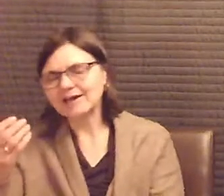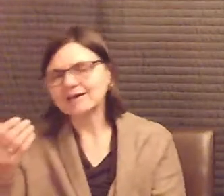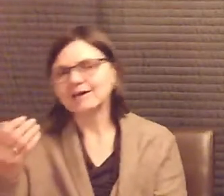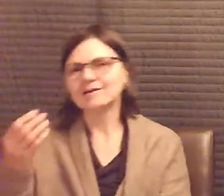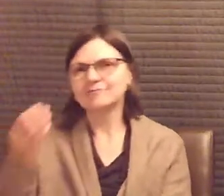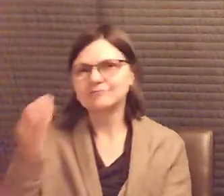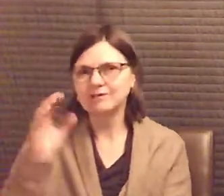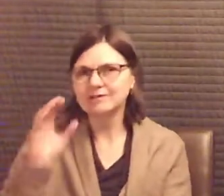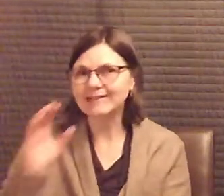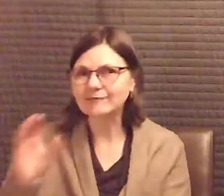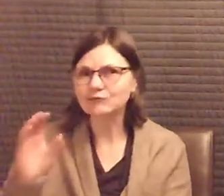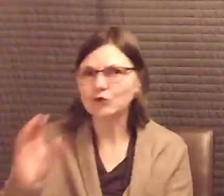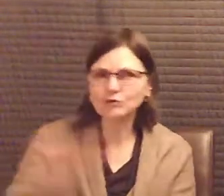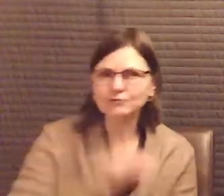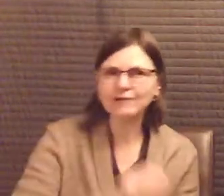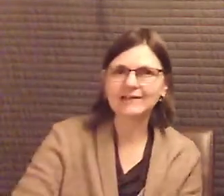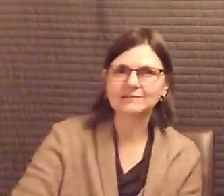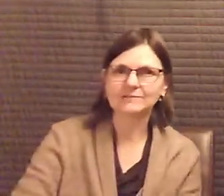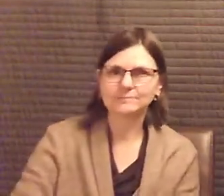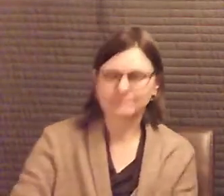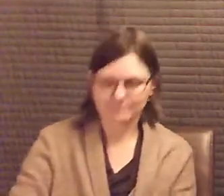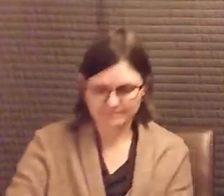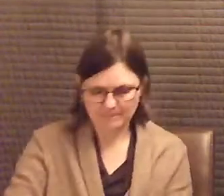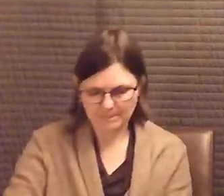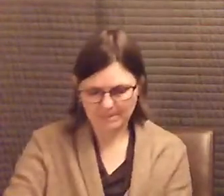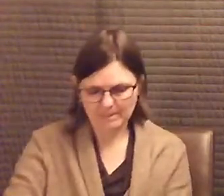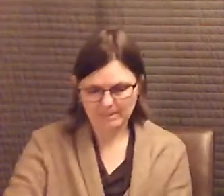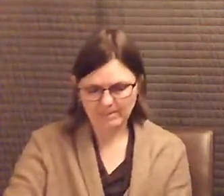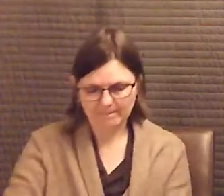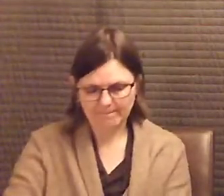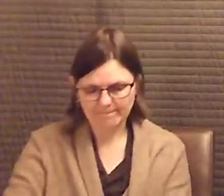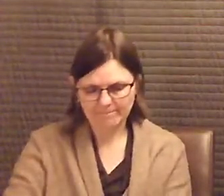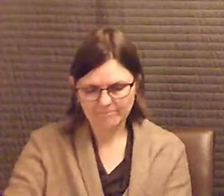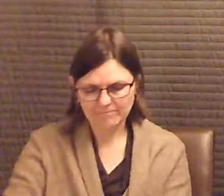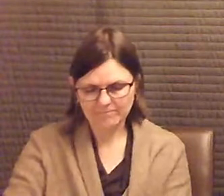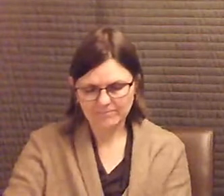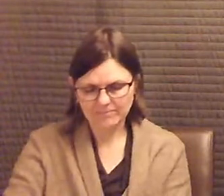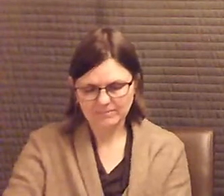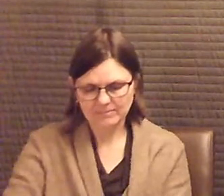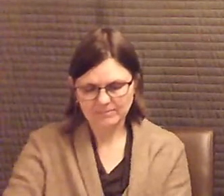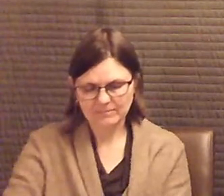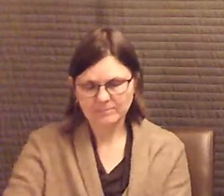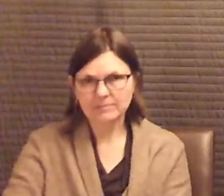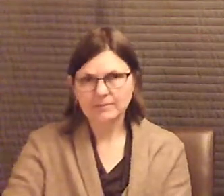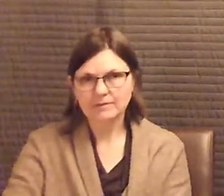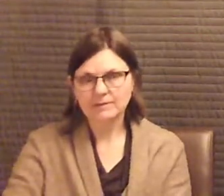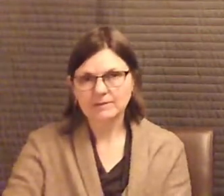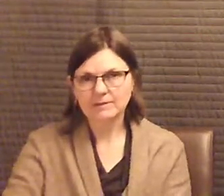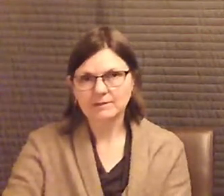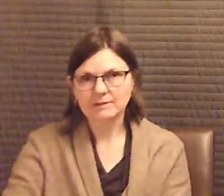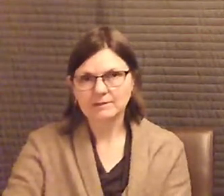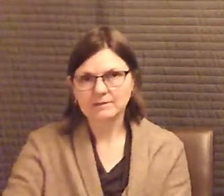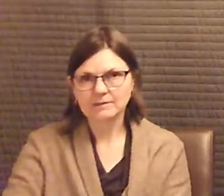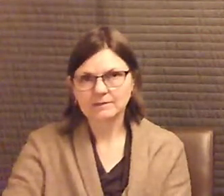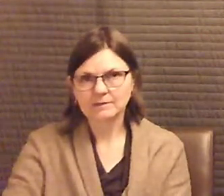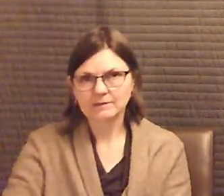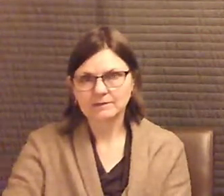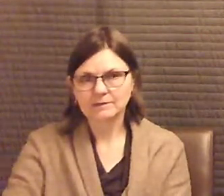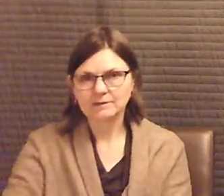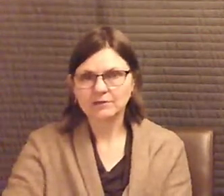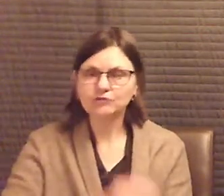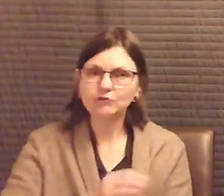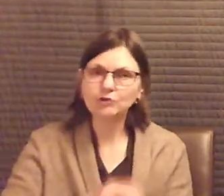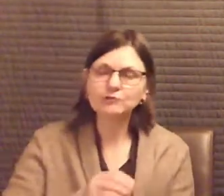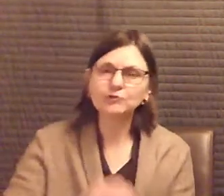dat wij de levende god verlaten en keeps mijn van bier en strapless in de week